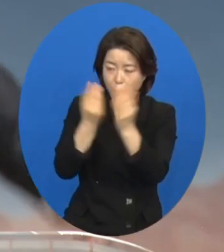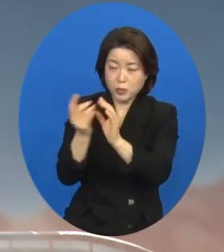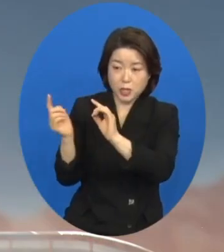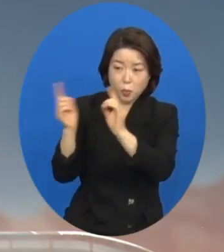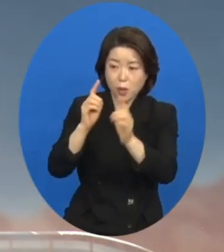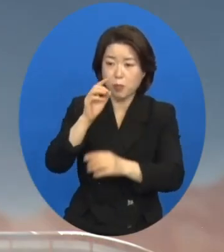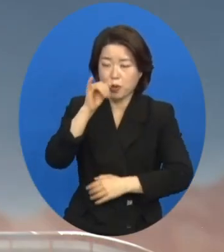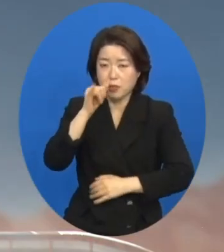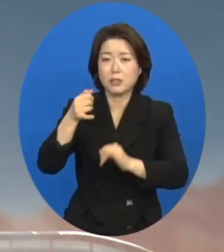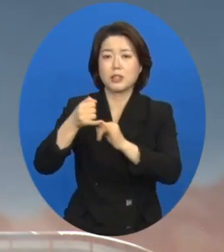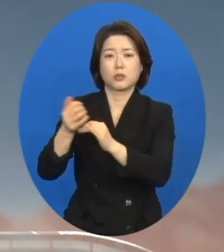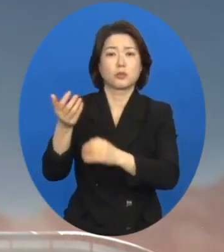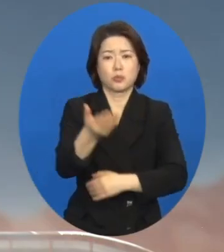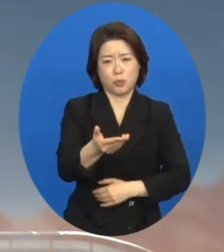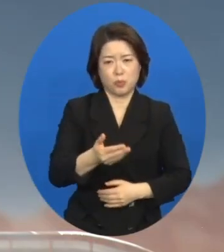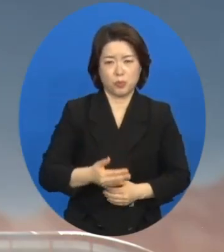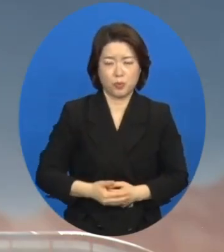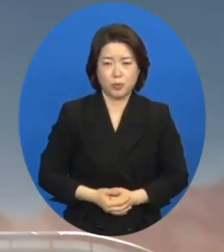믿으시길 축복합니다.